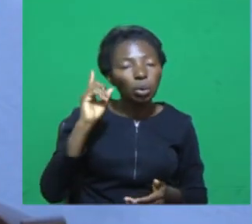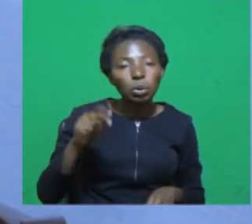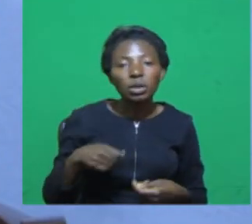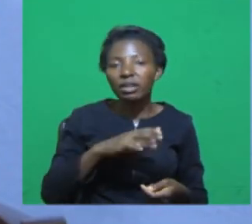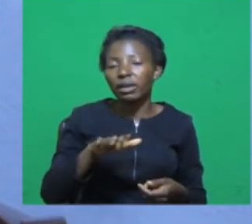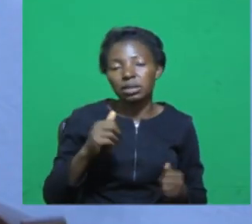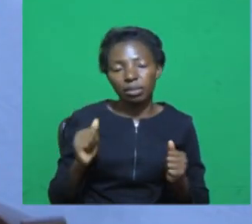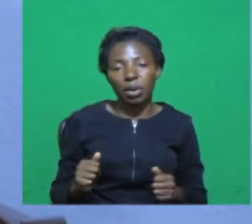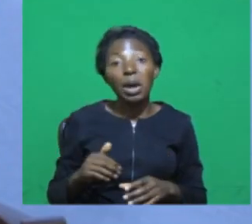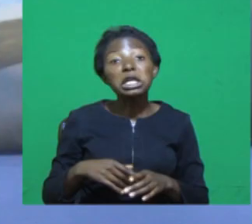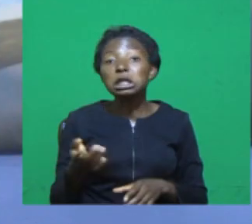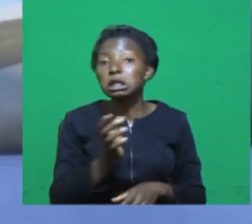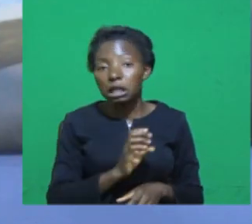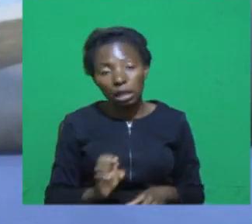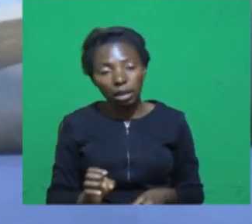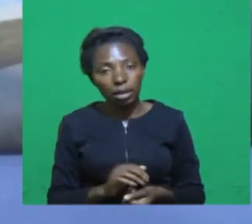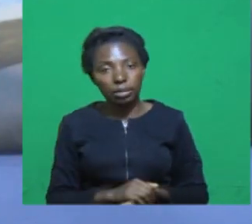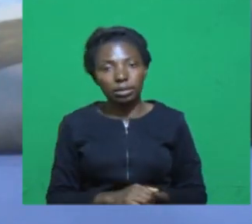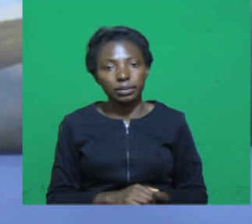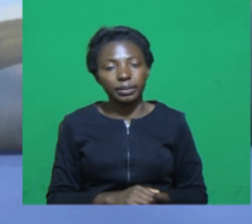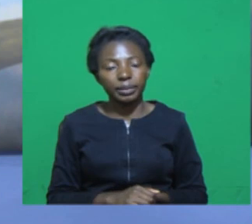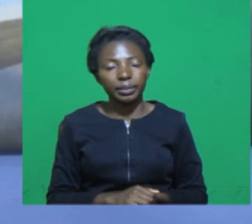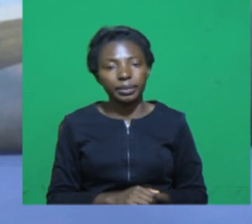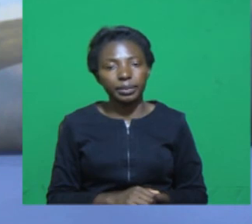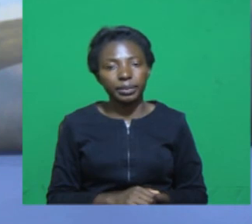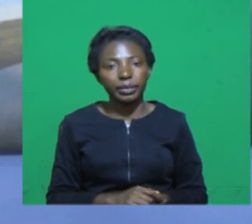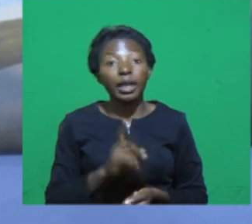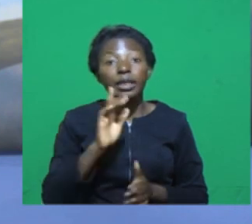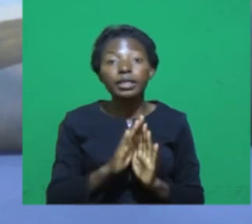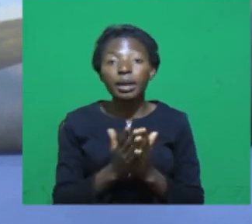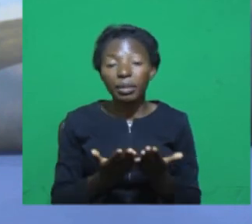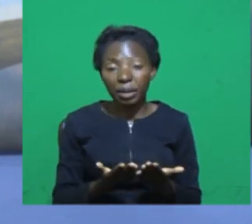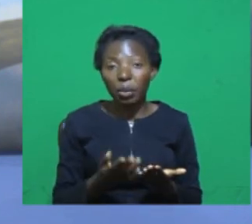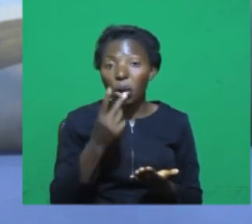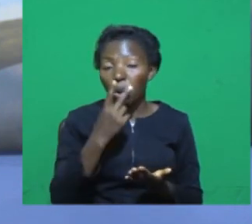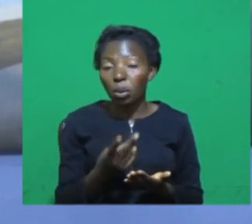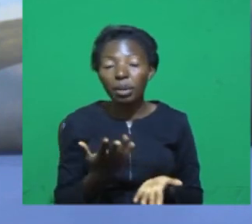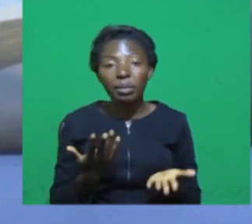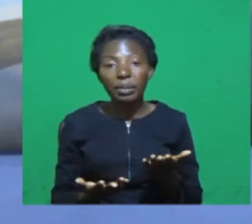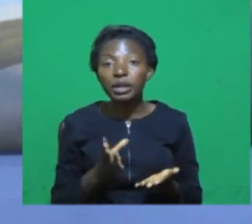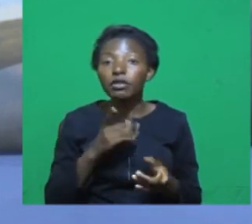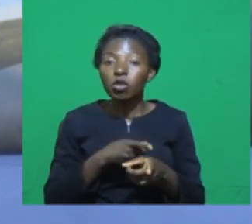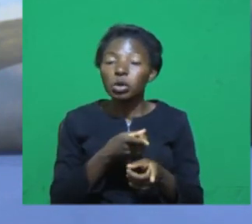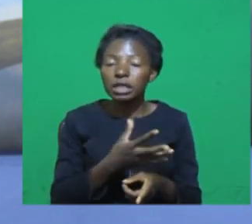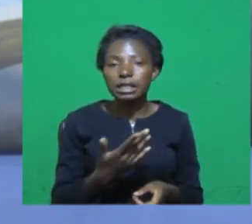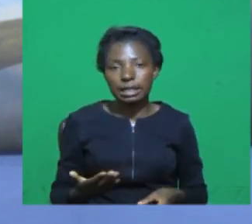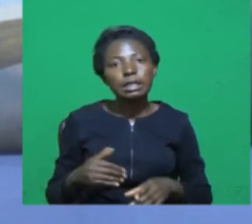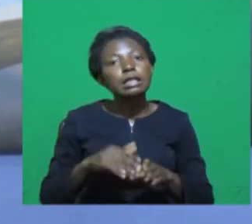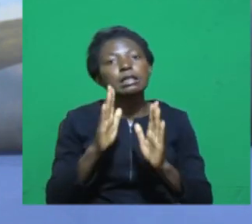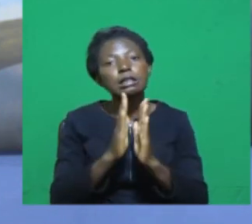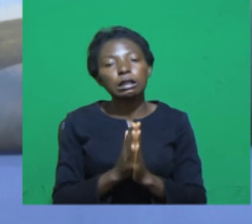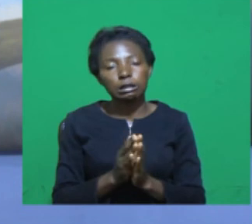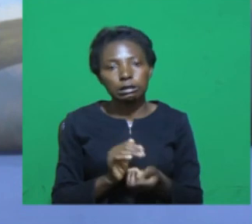simba. Patauda kupedzisira kuti asapasta ndepekuti bhaibheri riri kuita kunge ranga richitedza nyaya idzi. Tauda kuenda kuchechi.